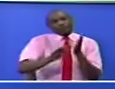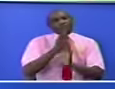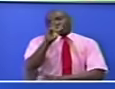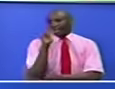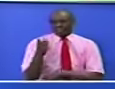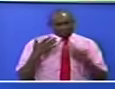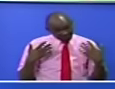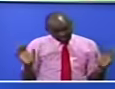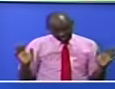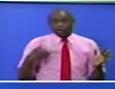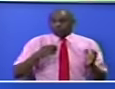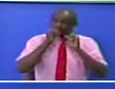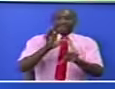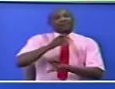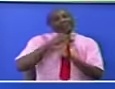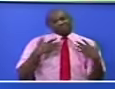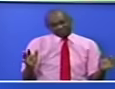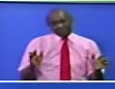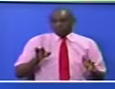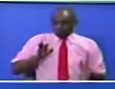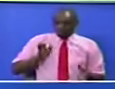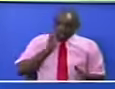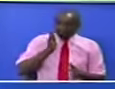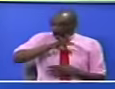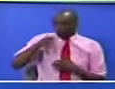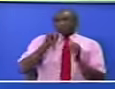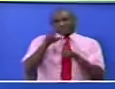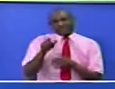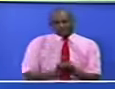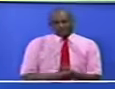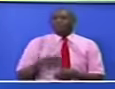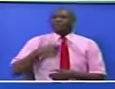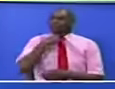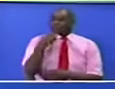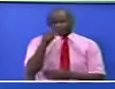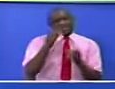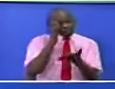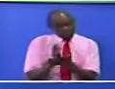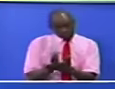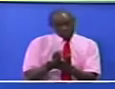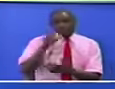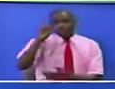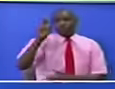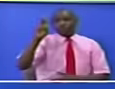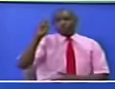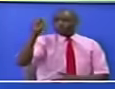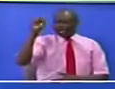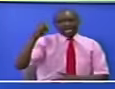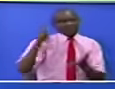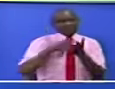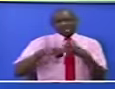tumesema tumembariki kama wa mama zake wote. Ningetaka kurekebisha hapa. Susan mwenyewe hakuwa